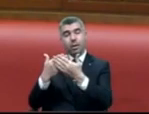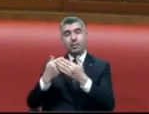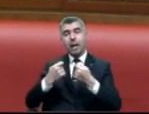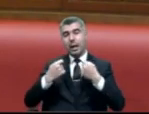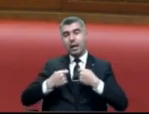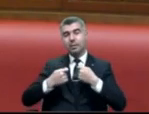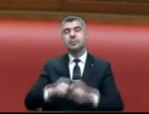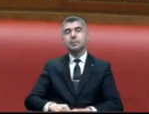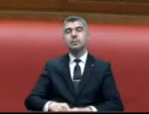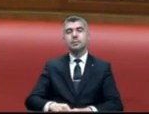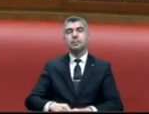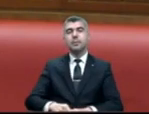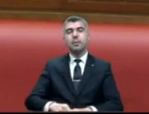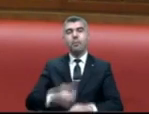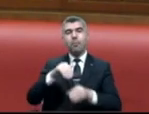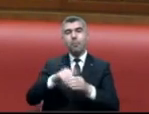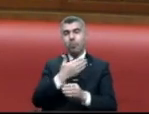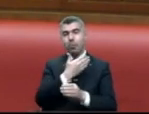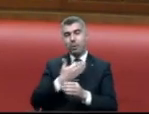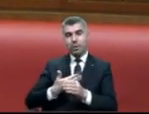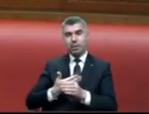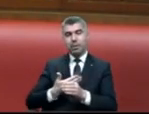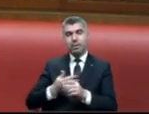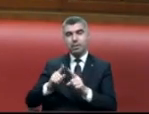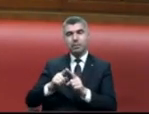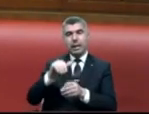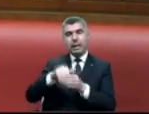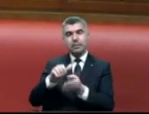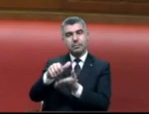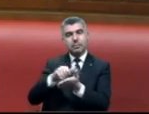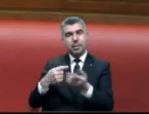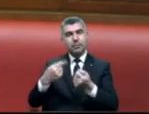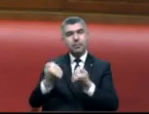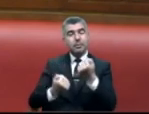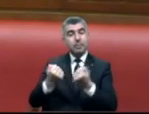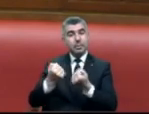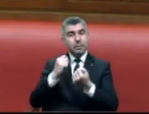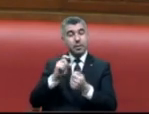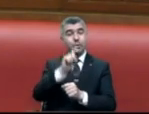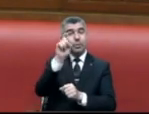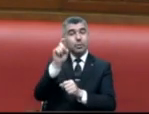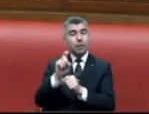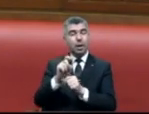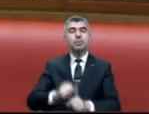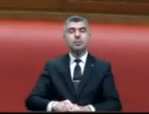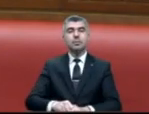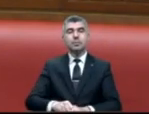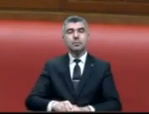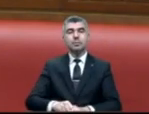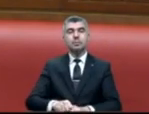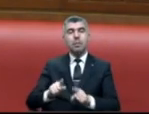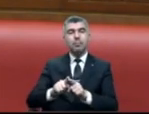الرئيس السيد المستشار المحترم من فريق الأصالة والمعاصرة لتفضلكم بطرح السؤال اللي